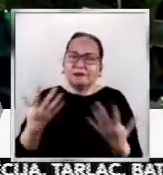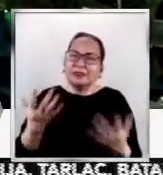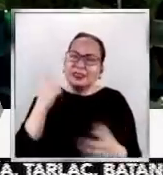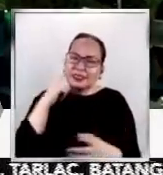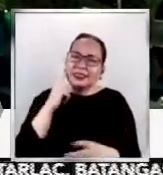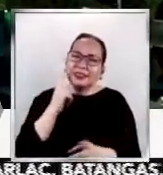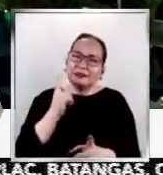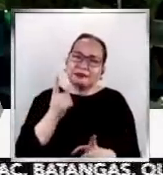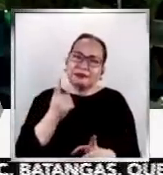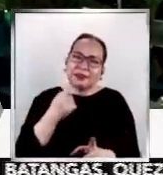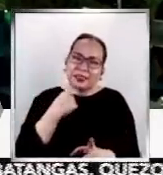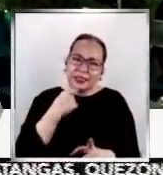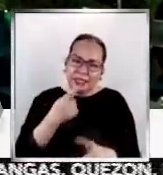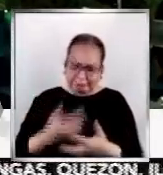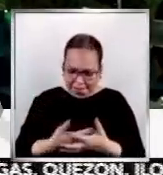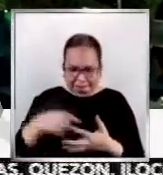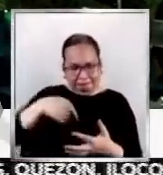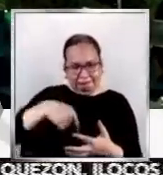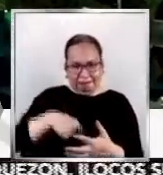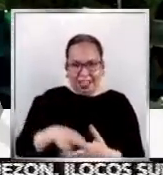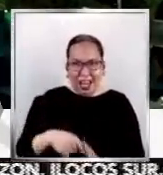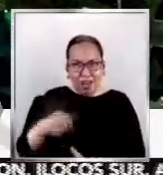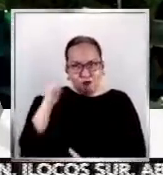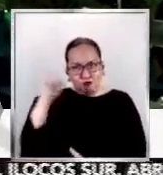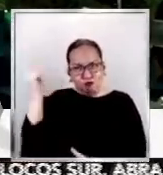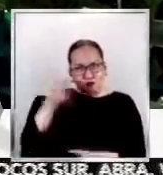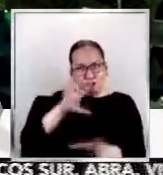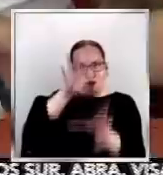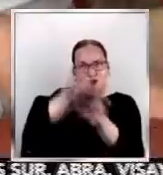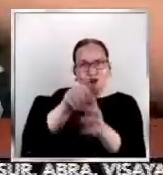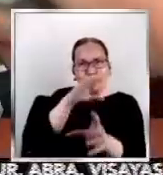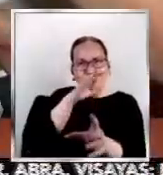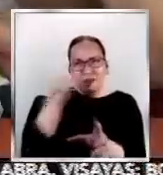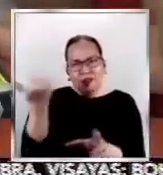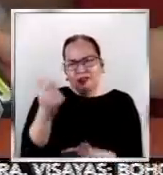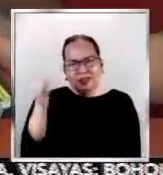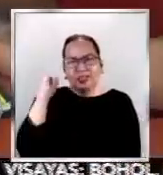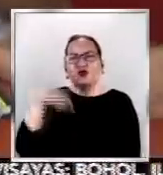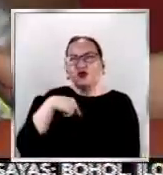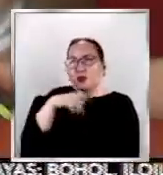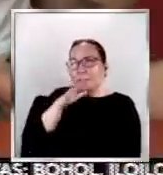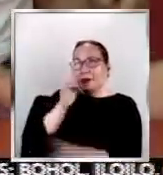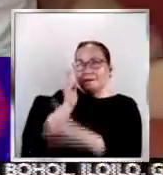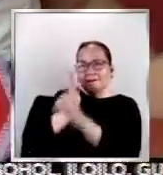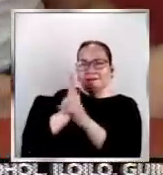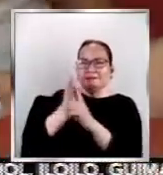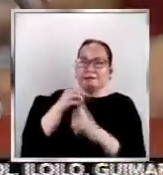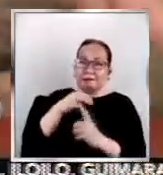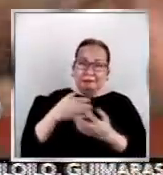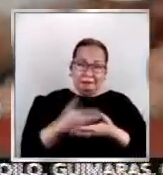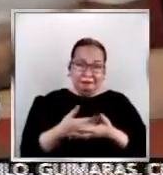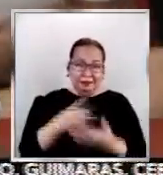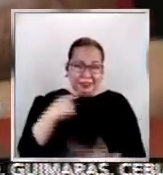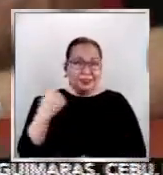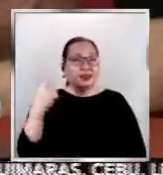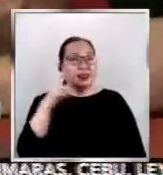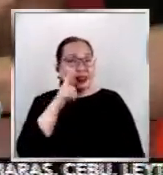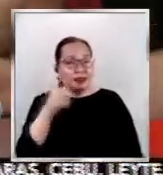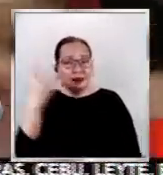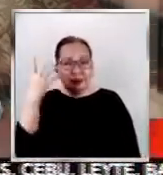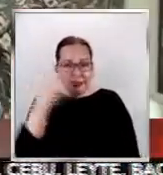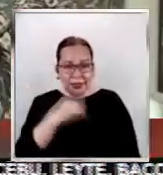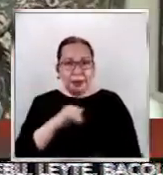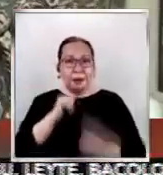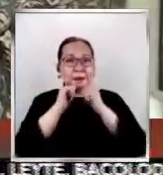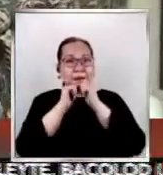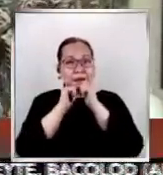sabi siguro nung baby na parang, ayaw ko sa iba, gusto ko sa'yo. Ang maganda raw nito, dumating ang kanilang blessing sa